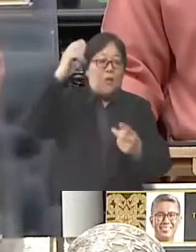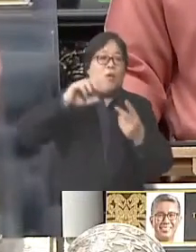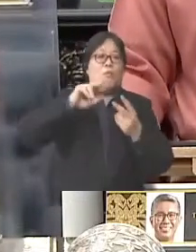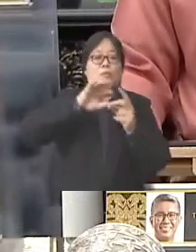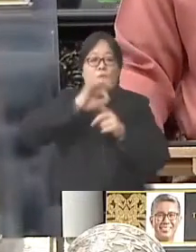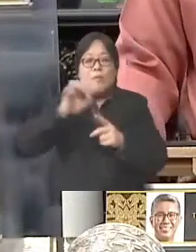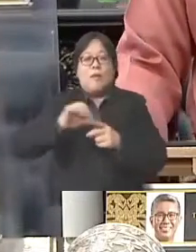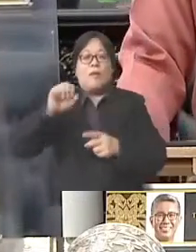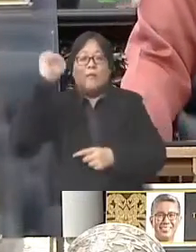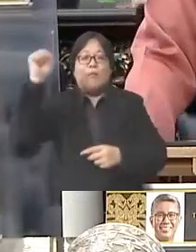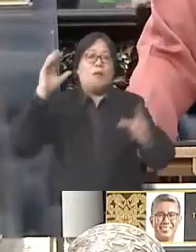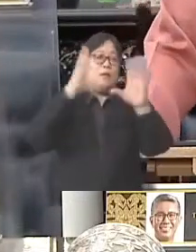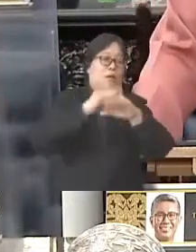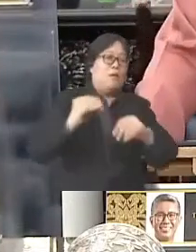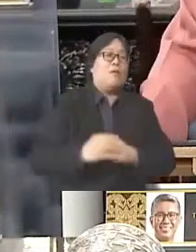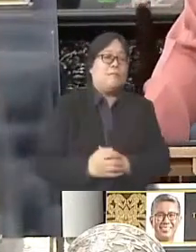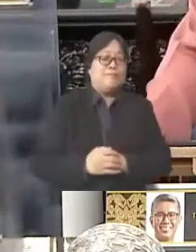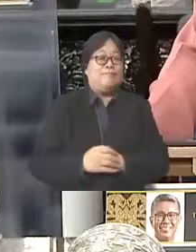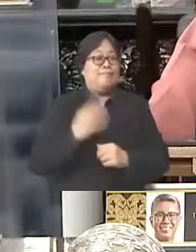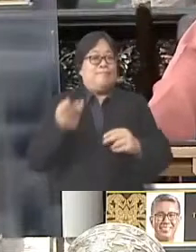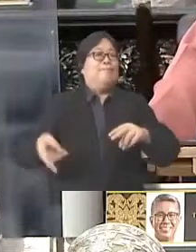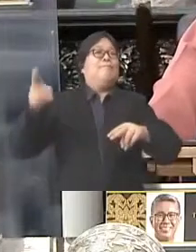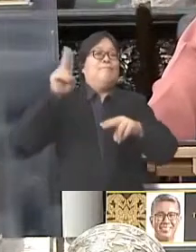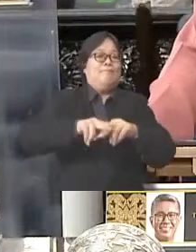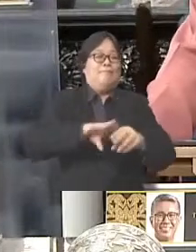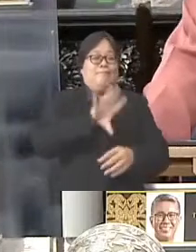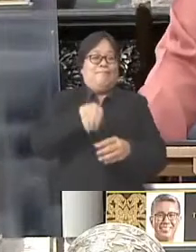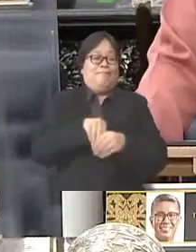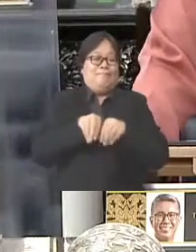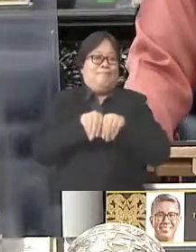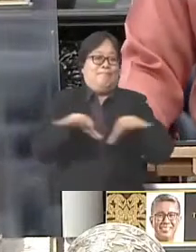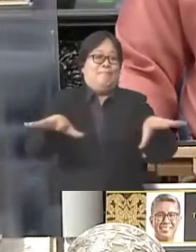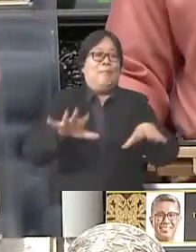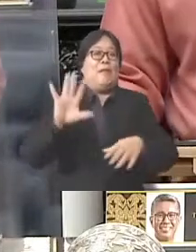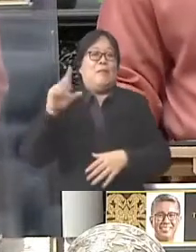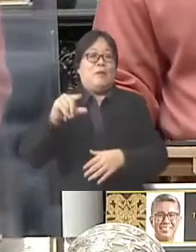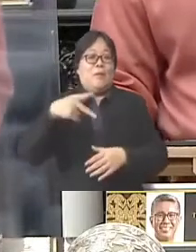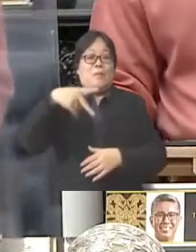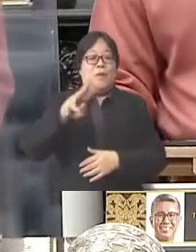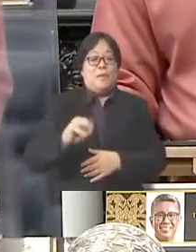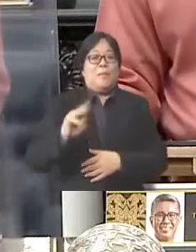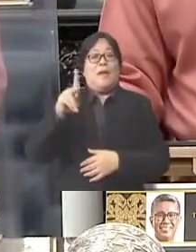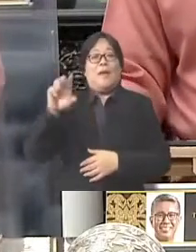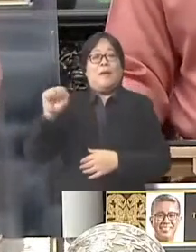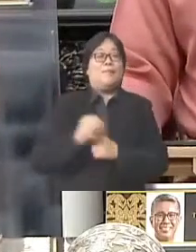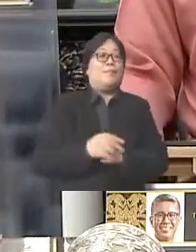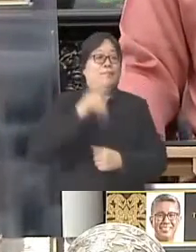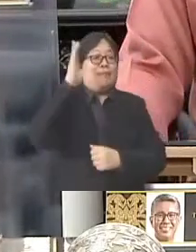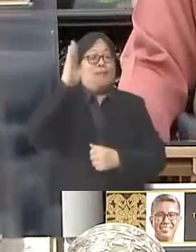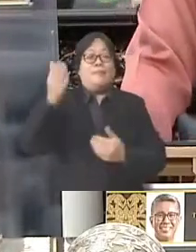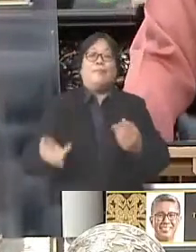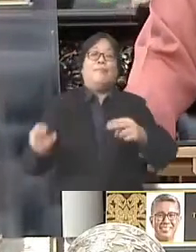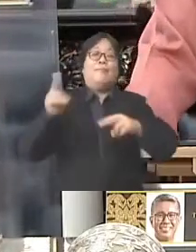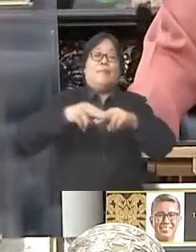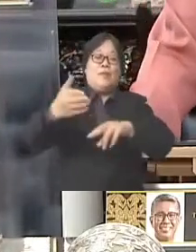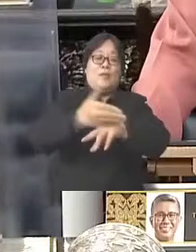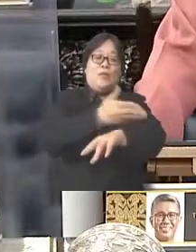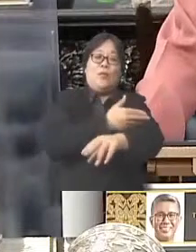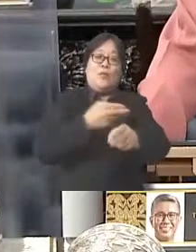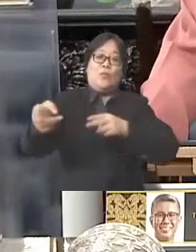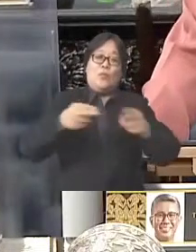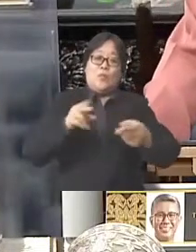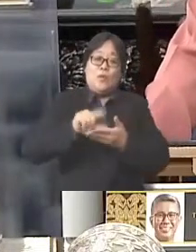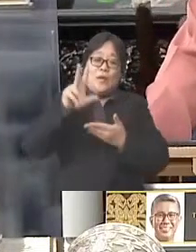Sabah dan Serawak untuk meningkatkan penyerapan digital dalam kalangan pmks kerajaan akan menambah baik